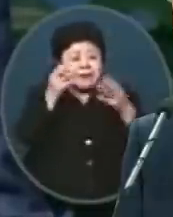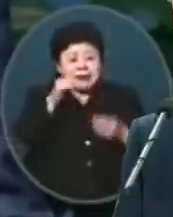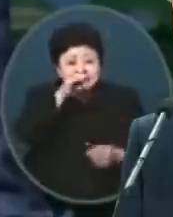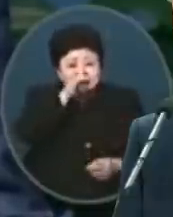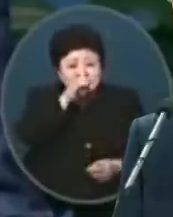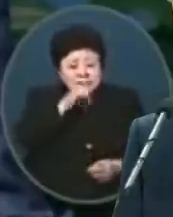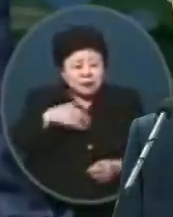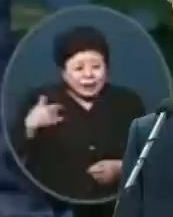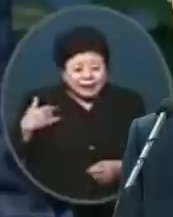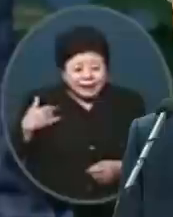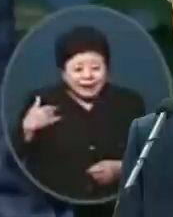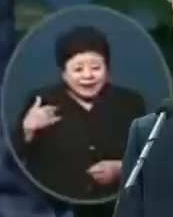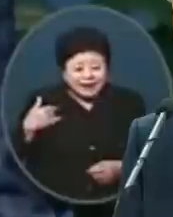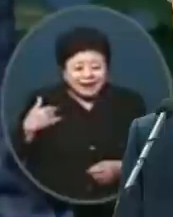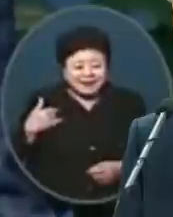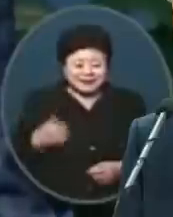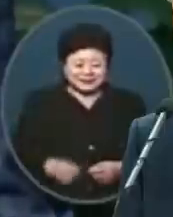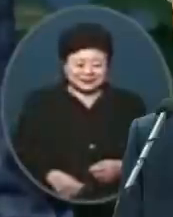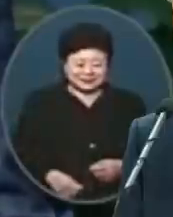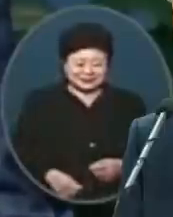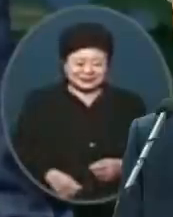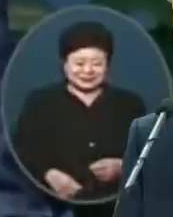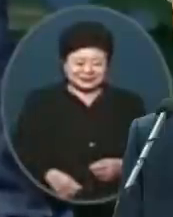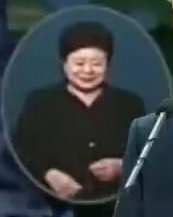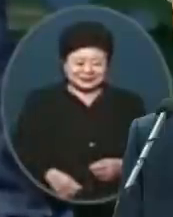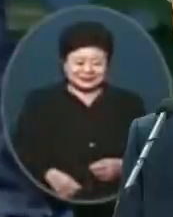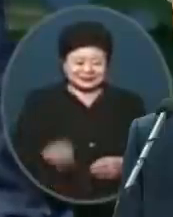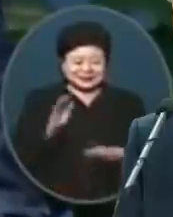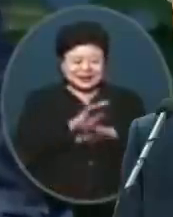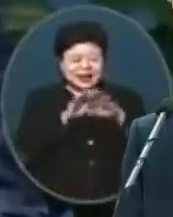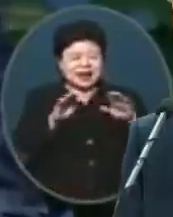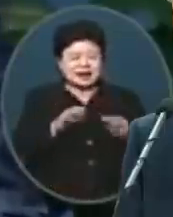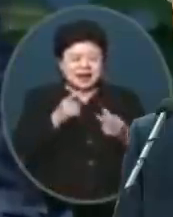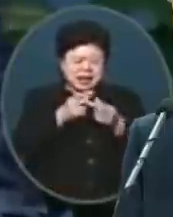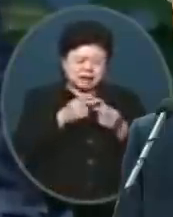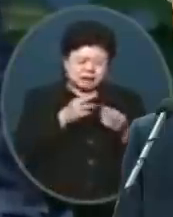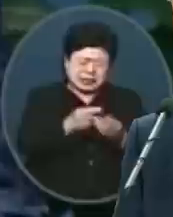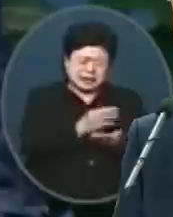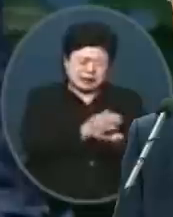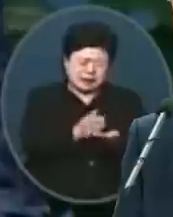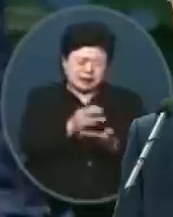몰랐다고. 땅은 하나로 돼 하늘은 여러 천 개가 있습니다.